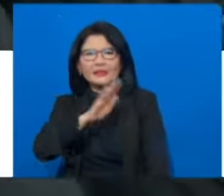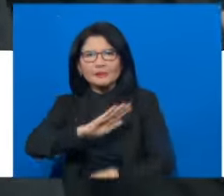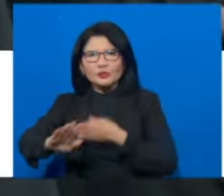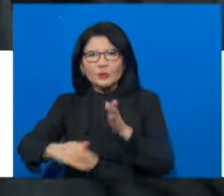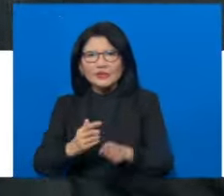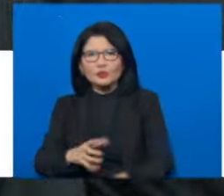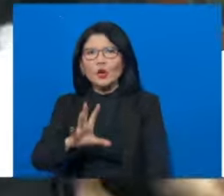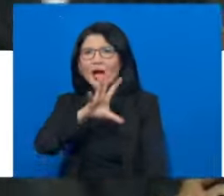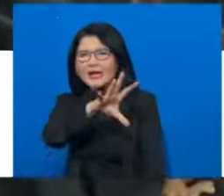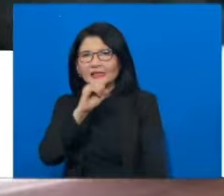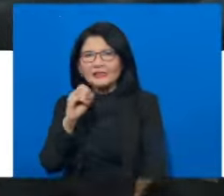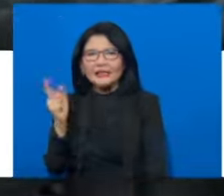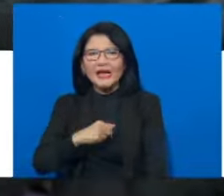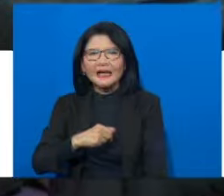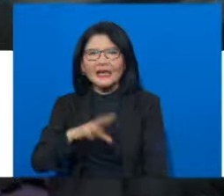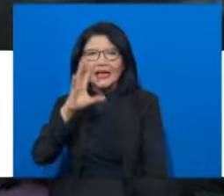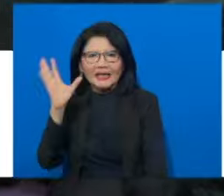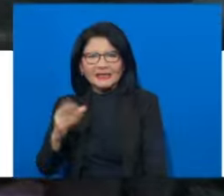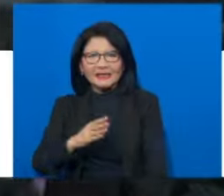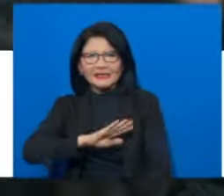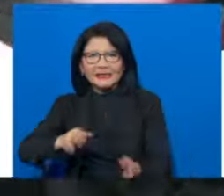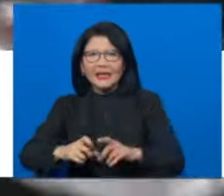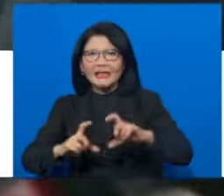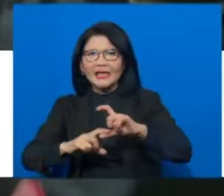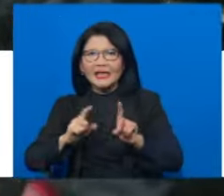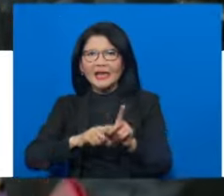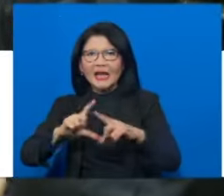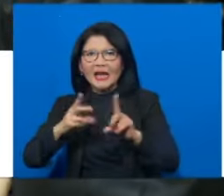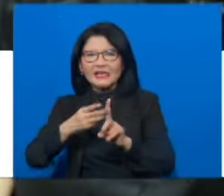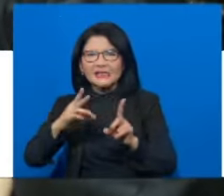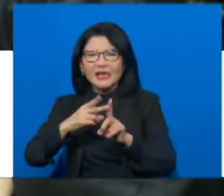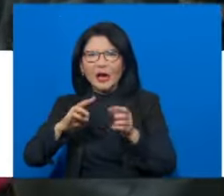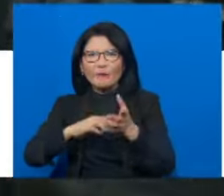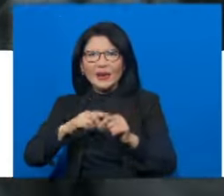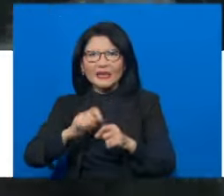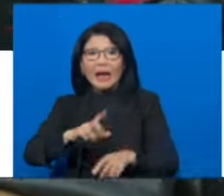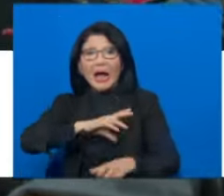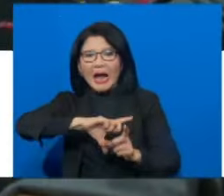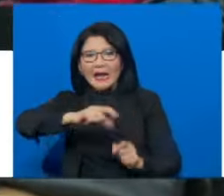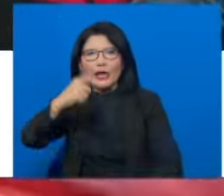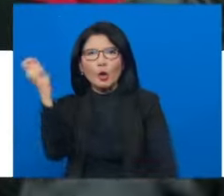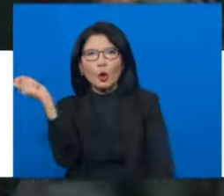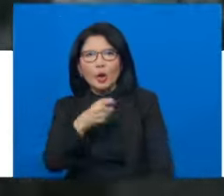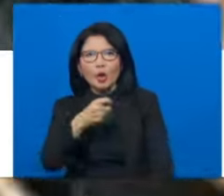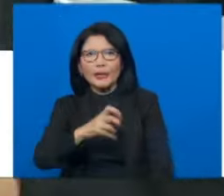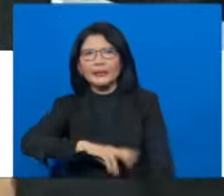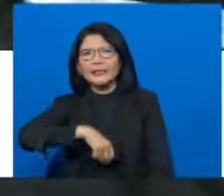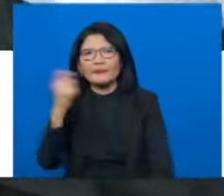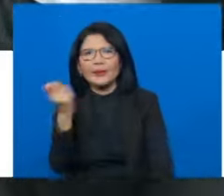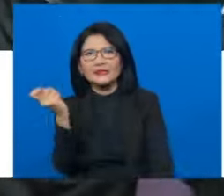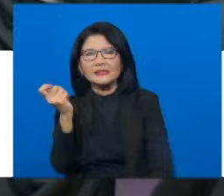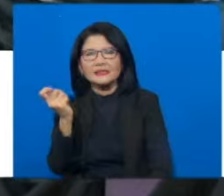mengadopsi aliran silat Sabandar ditampilkan dengan menggunakan alat seperti golok dan kipas